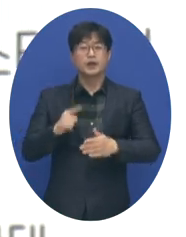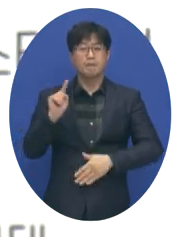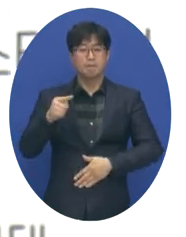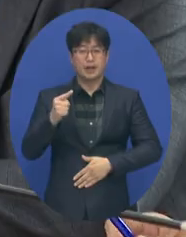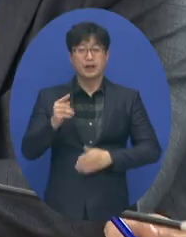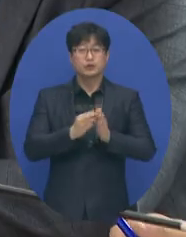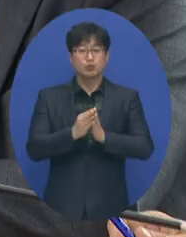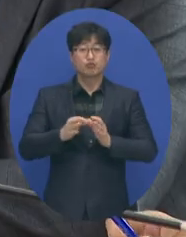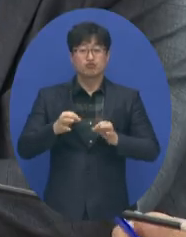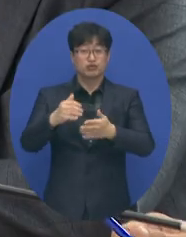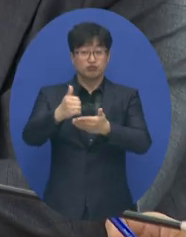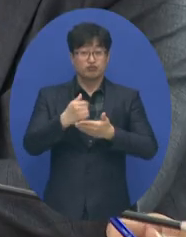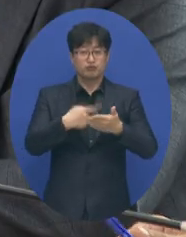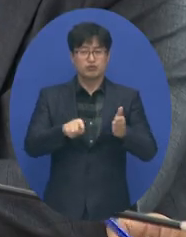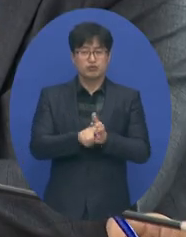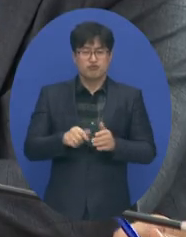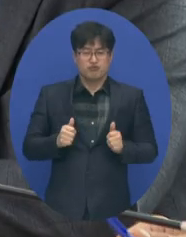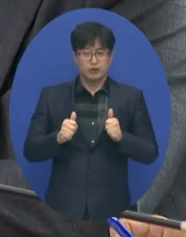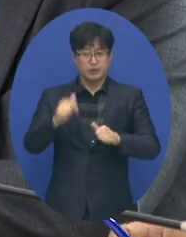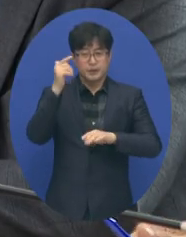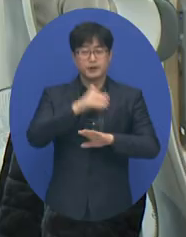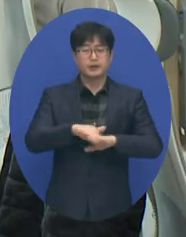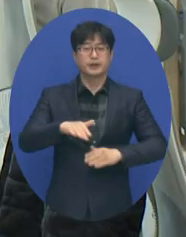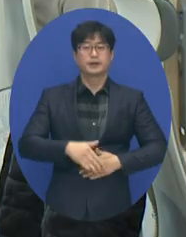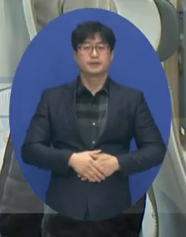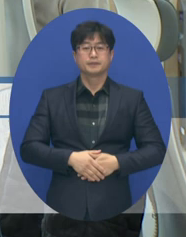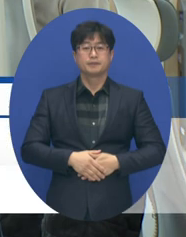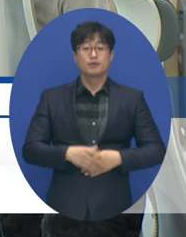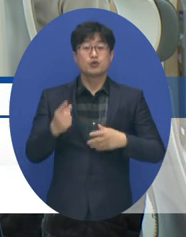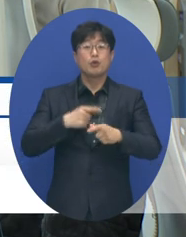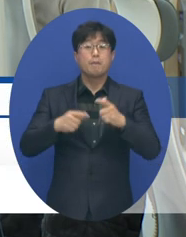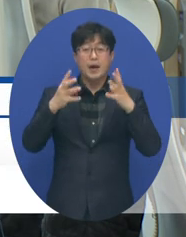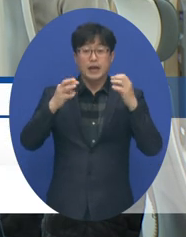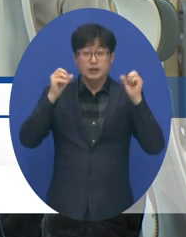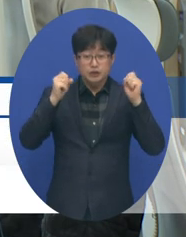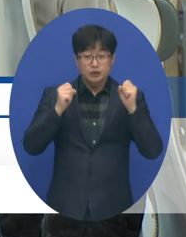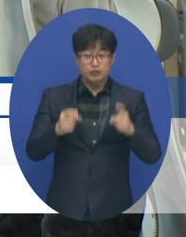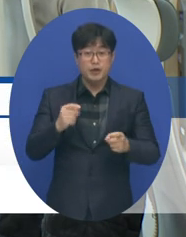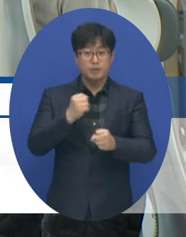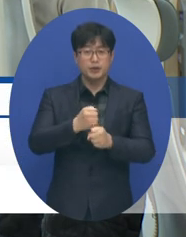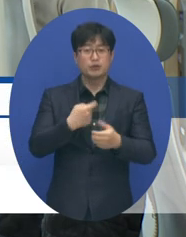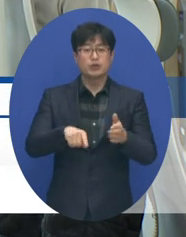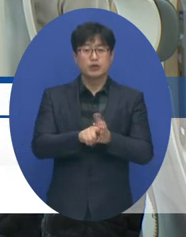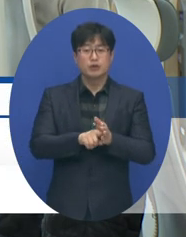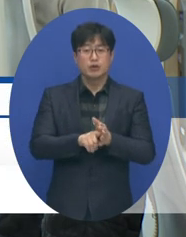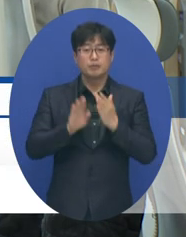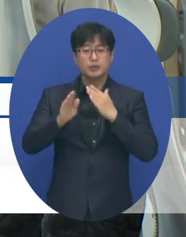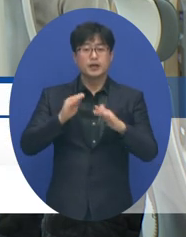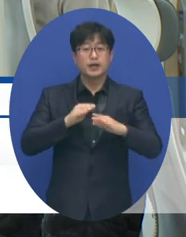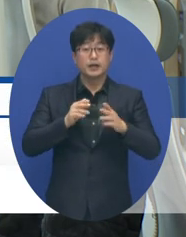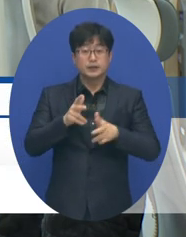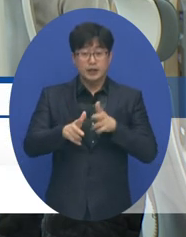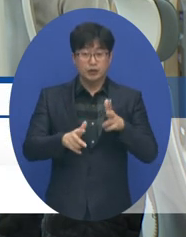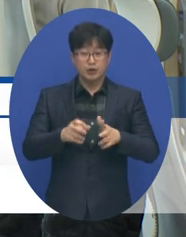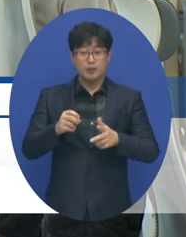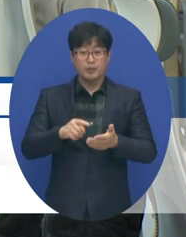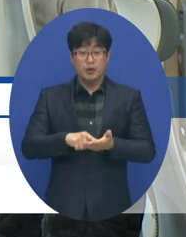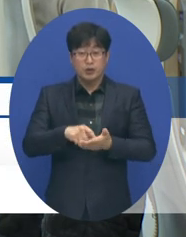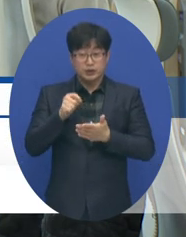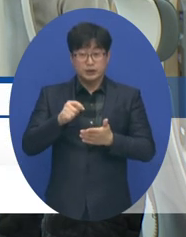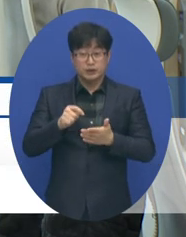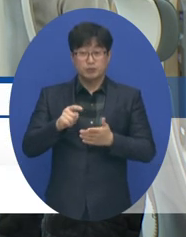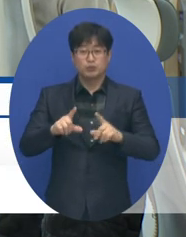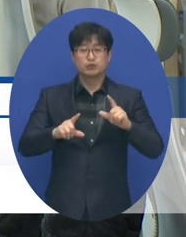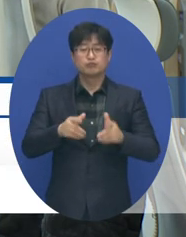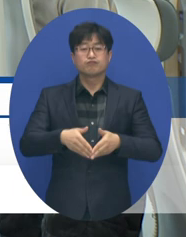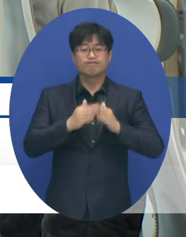투자 유치를 위해 총력전을 펼친다는 계획. 그래서 더 많은 기회를 만들기 위해서는 미래 산업과 또 혁신